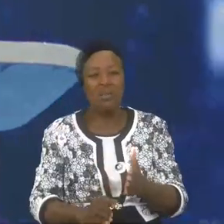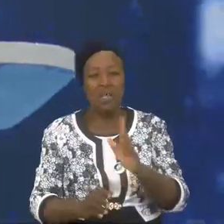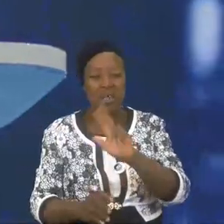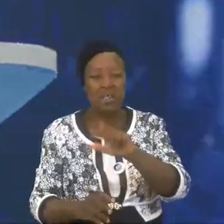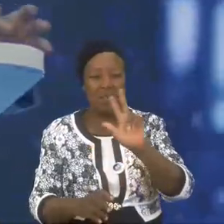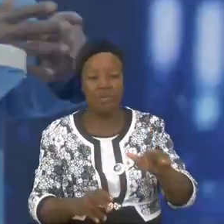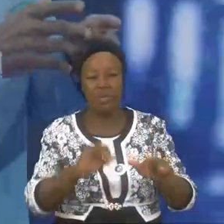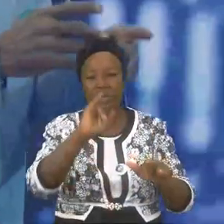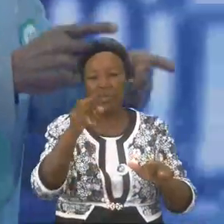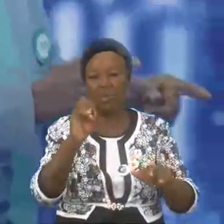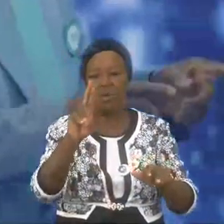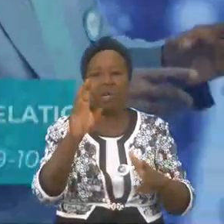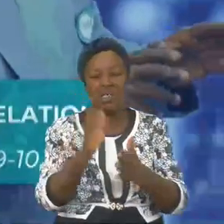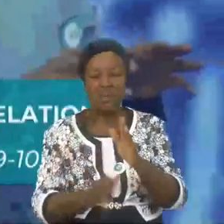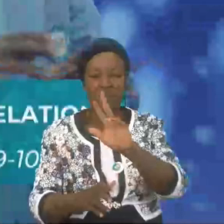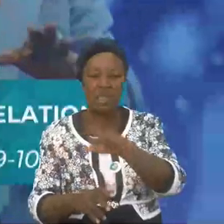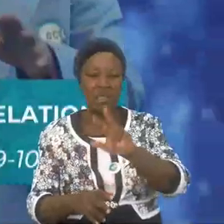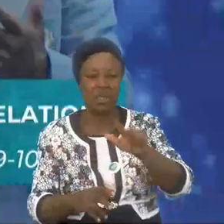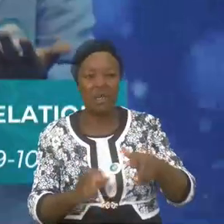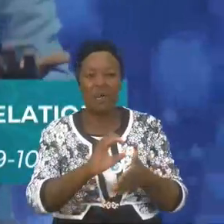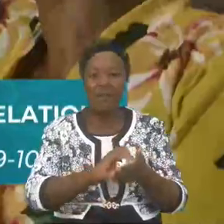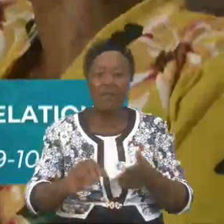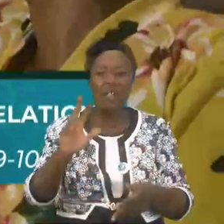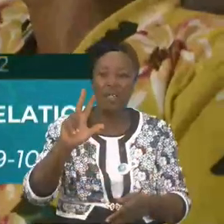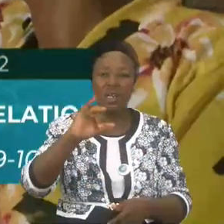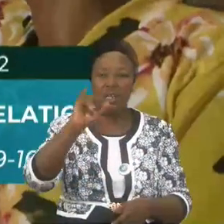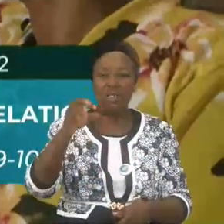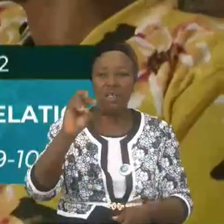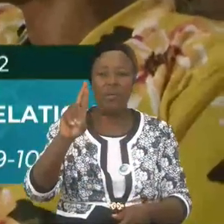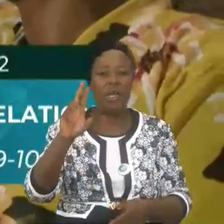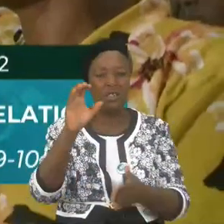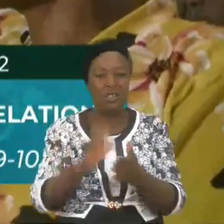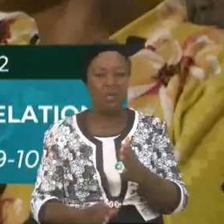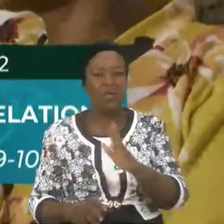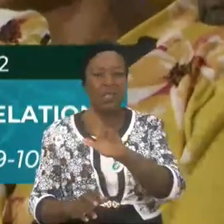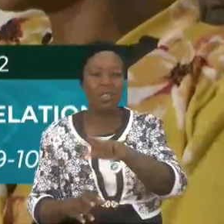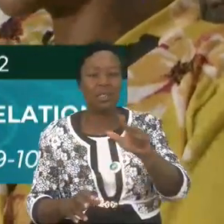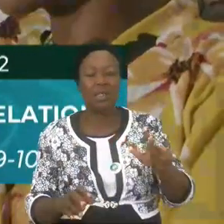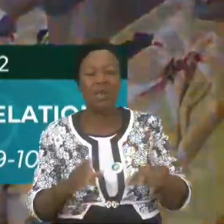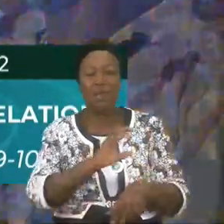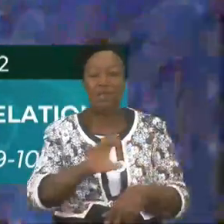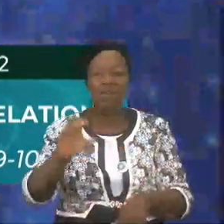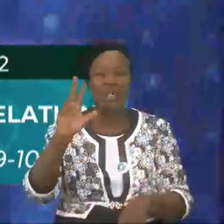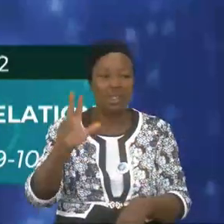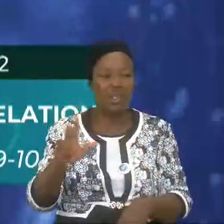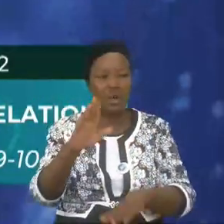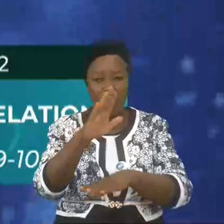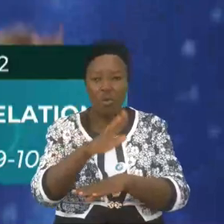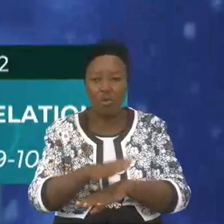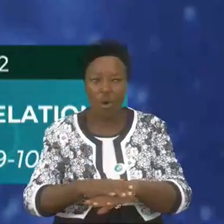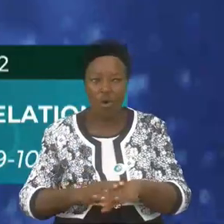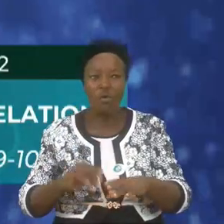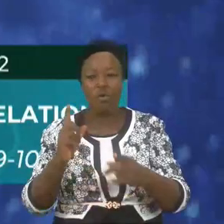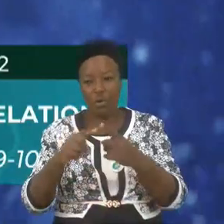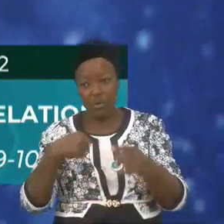Jérémie 33, verset 3. Jérémie 33, verset 3. Invoquez-moi. C'est ce que Daniel